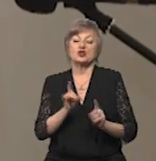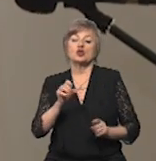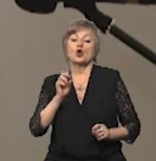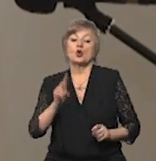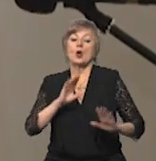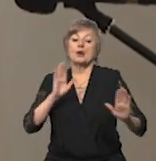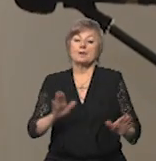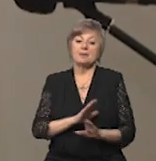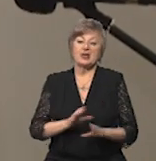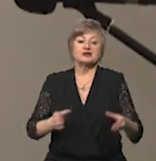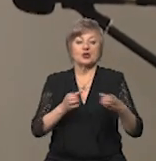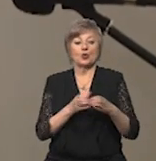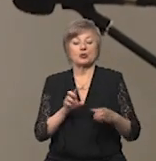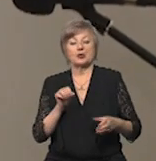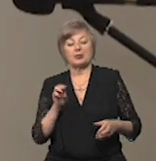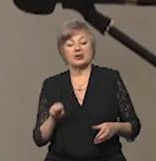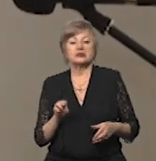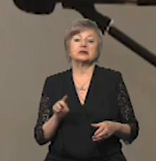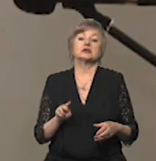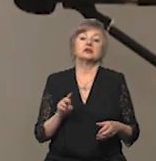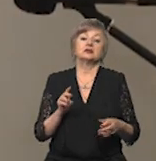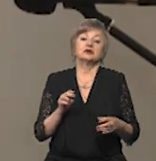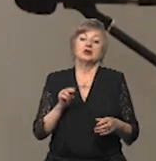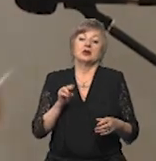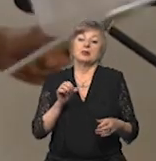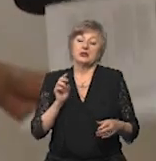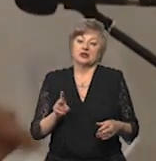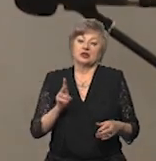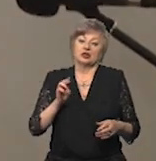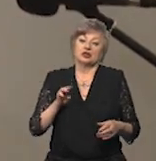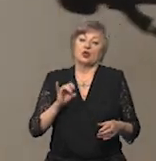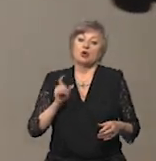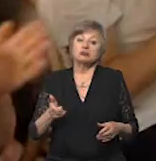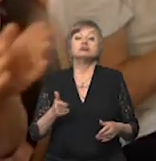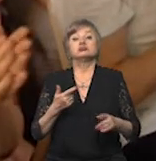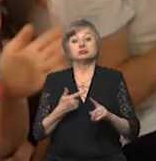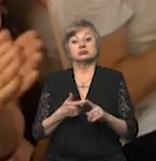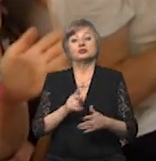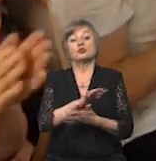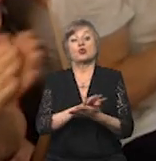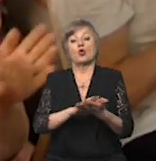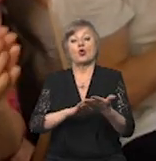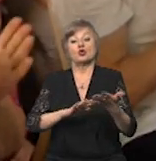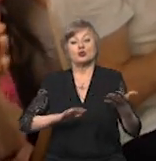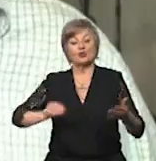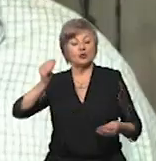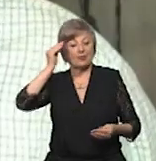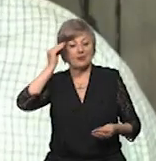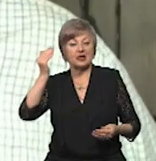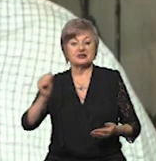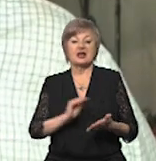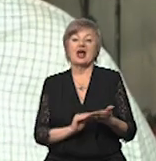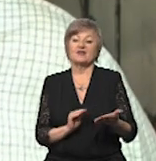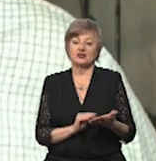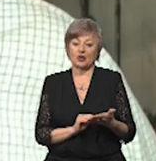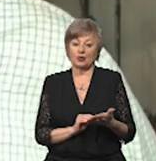– гуртів The Beatles, The Animals, Pink Floyd, які ніби доповнюють та продовжують думку автора. Перекладами